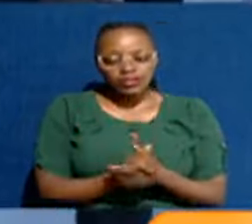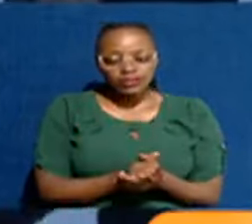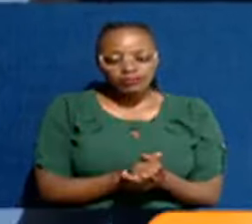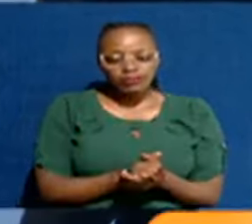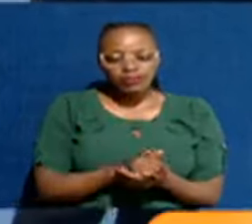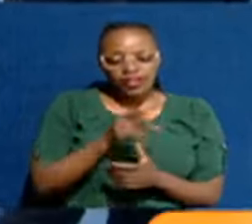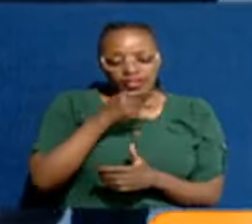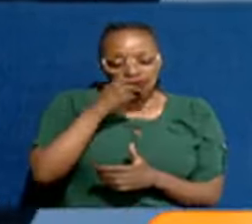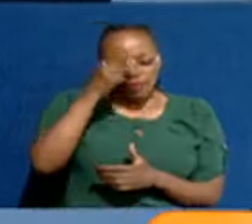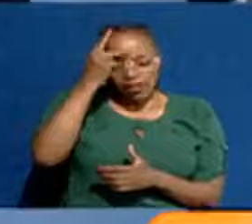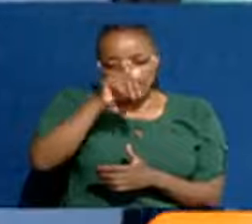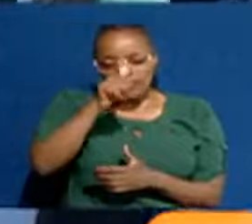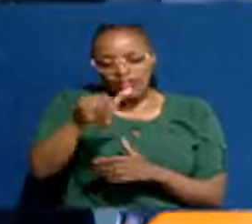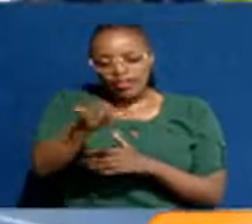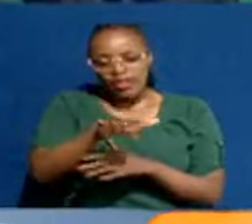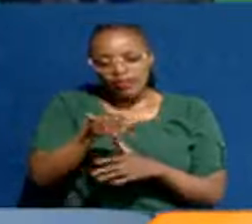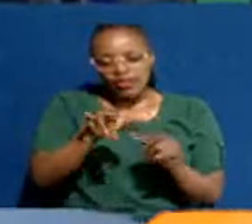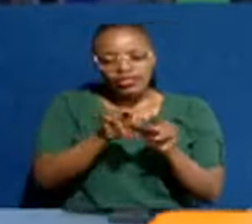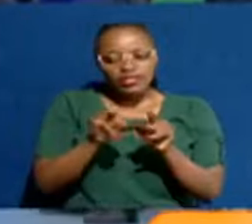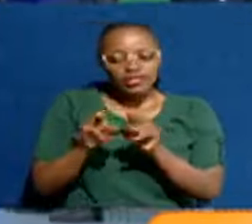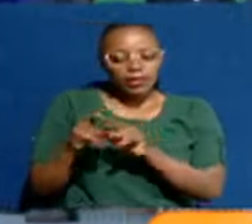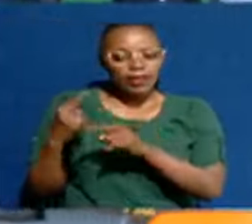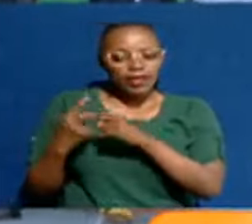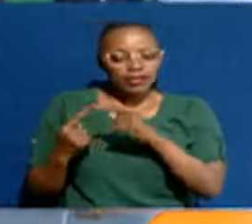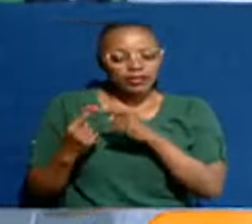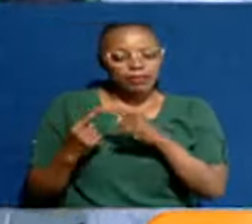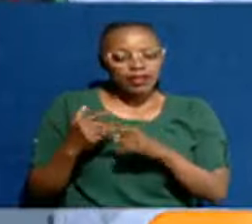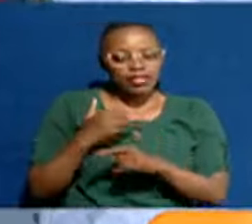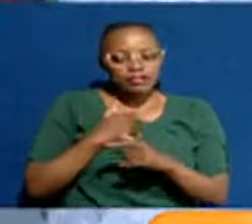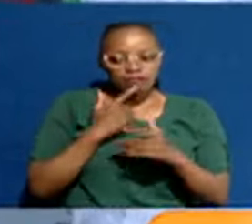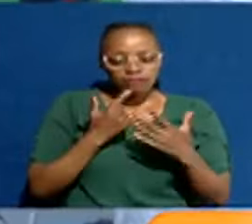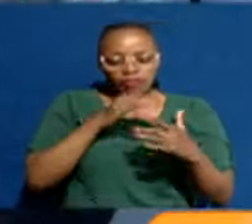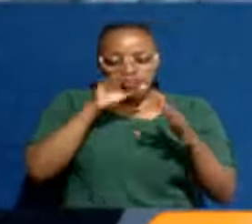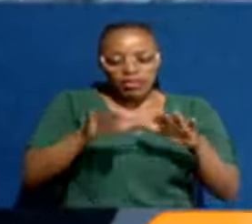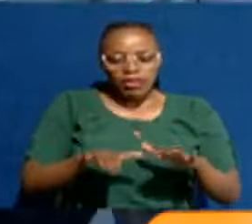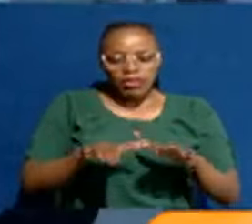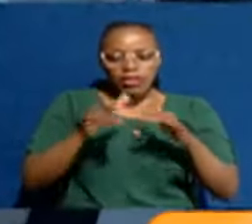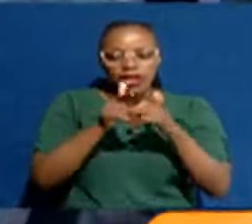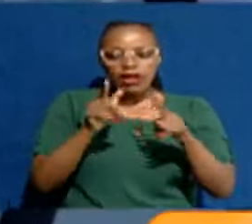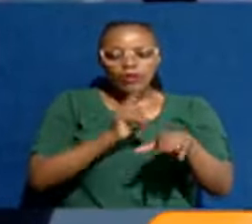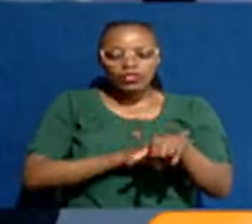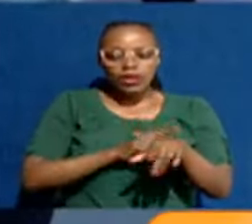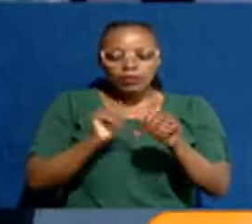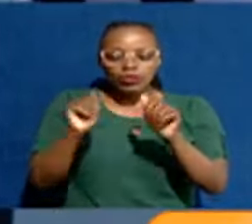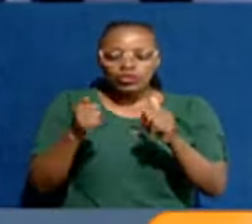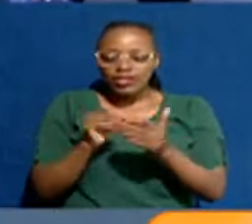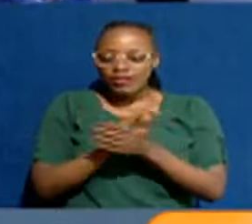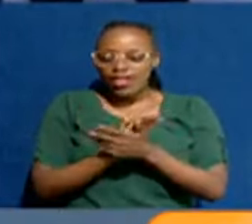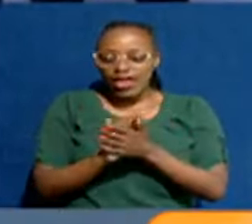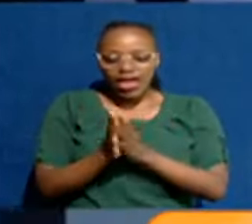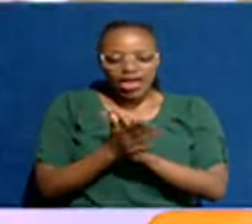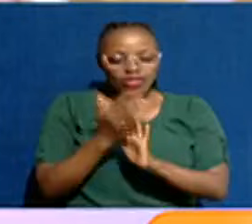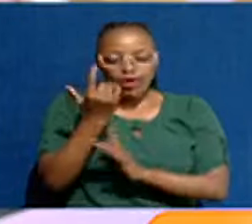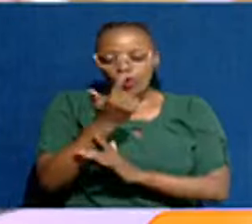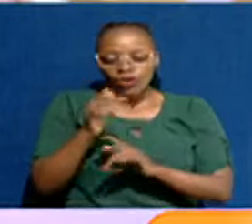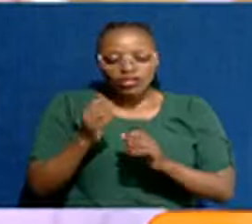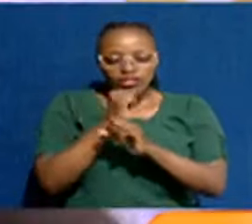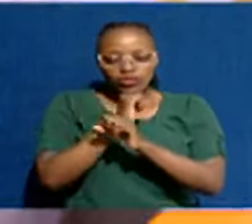Other parents in the camp facing a similar predicament. They say the floods didn't give them a chance to save anything other than their